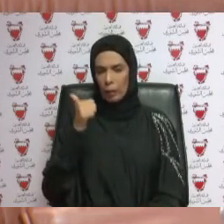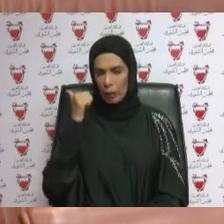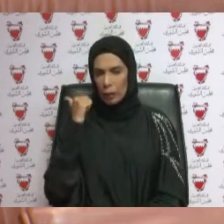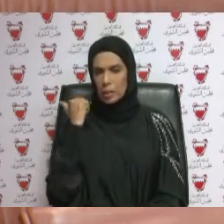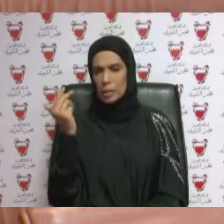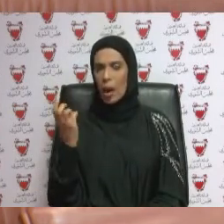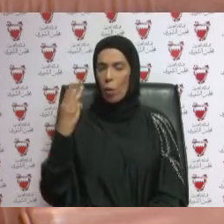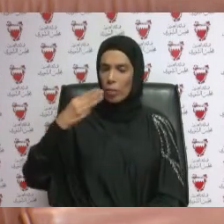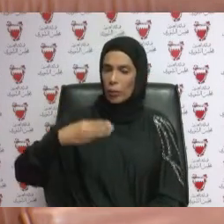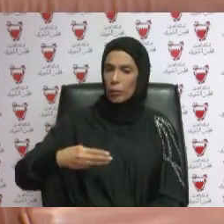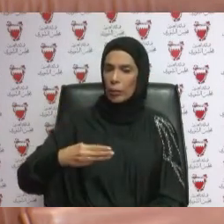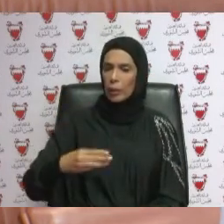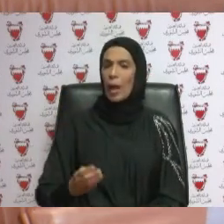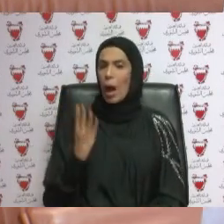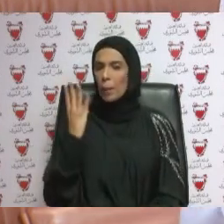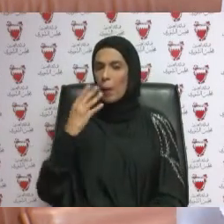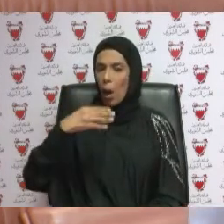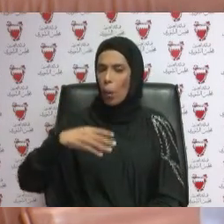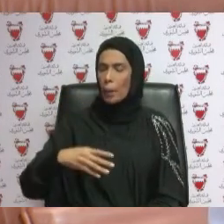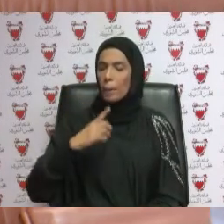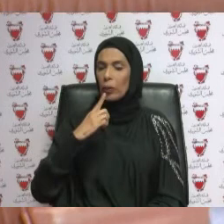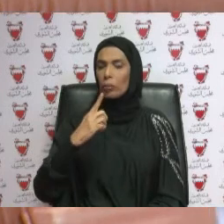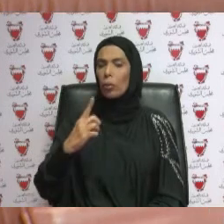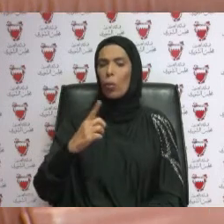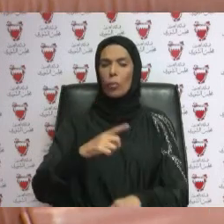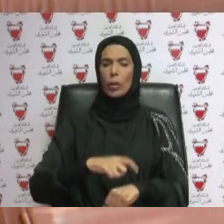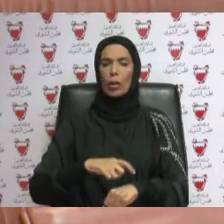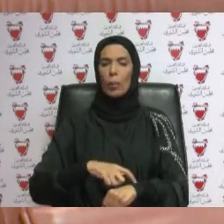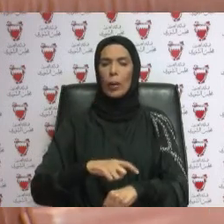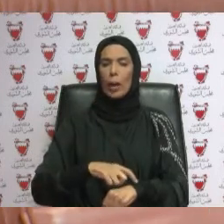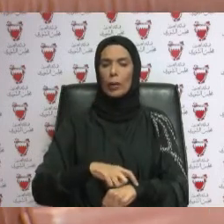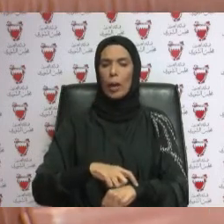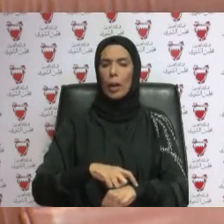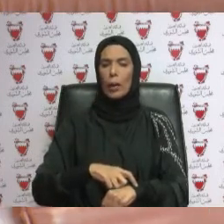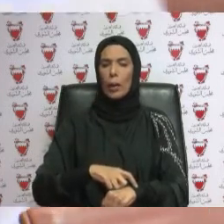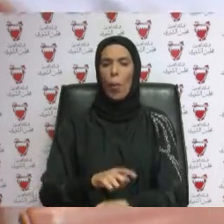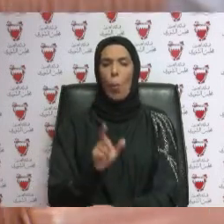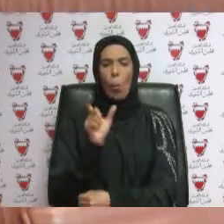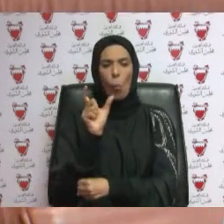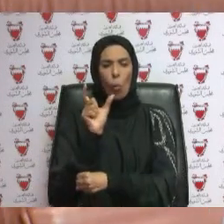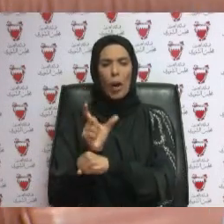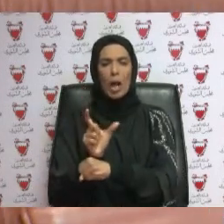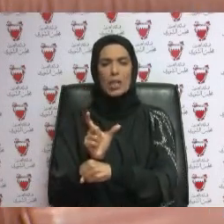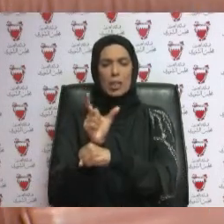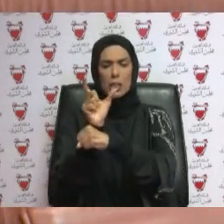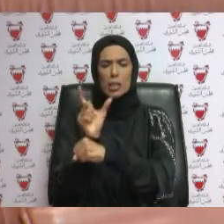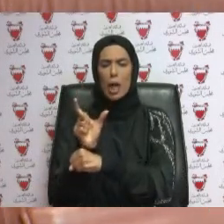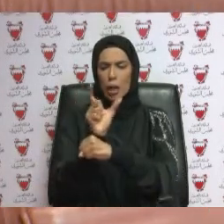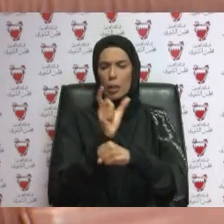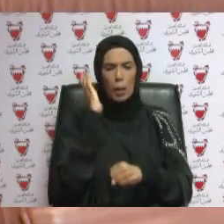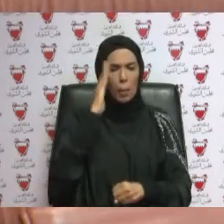لعام 1944 هي فترة مناصرة المرأة إعلاميا. أقولها إعلاميا